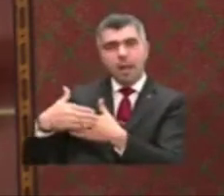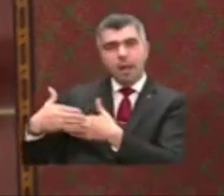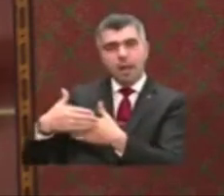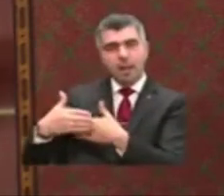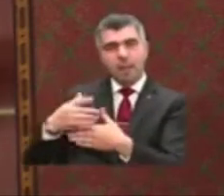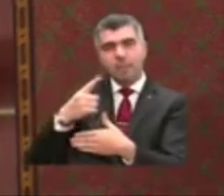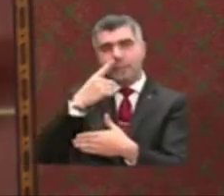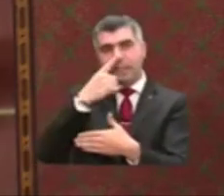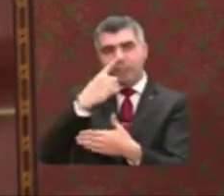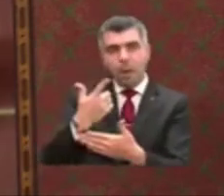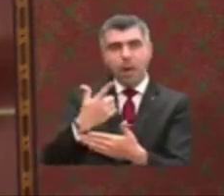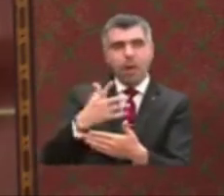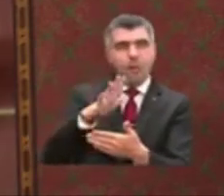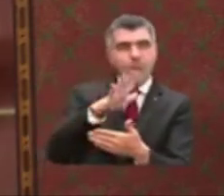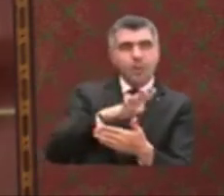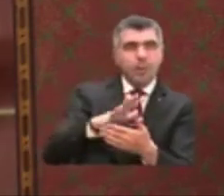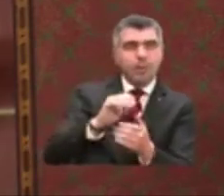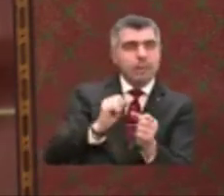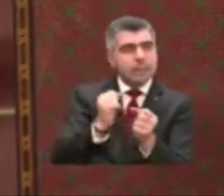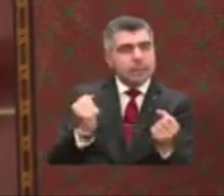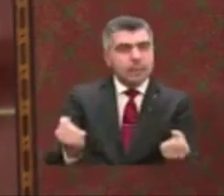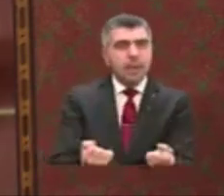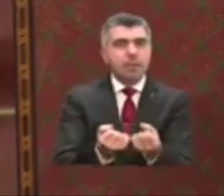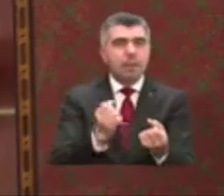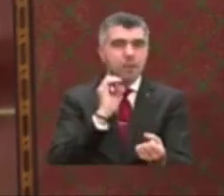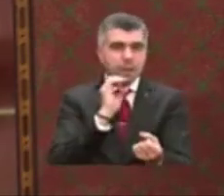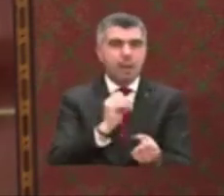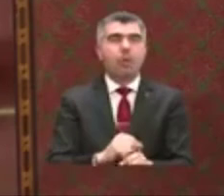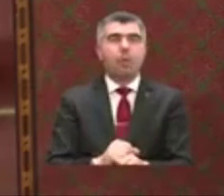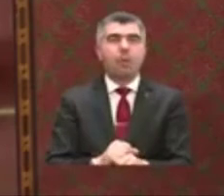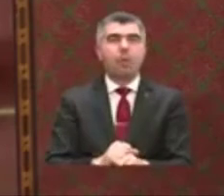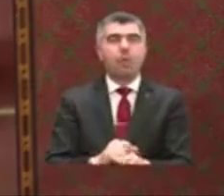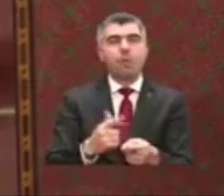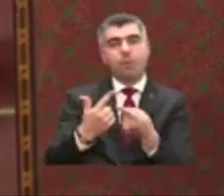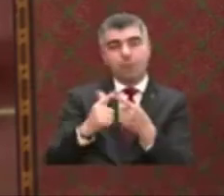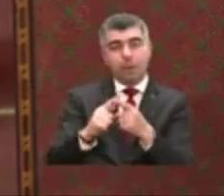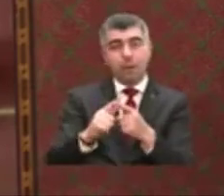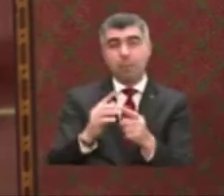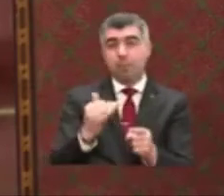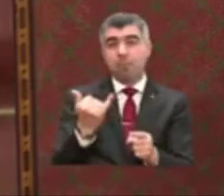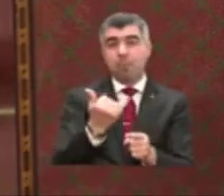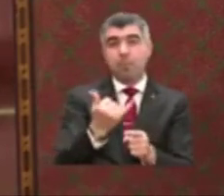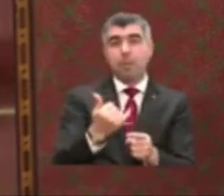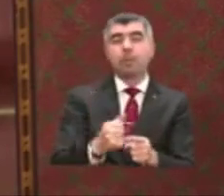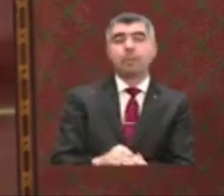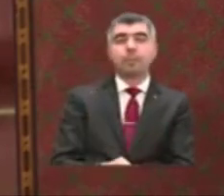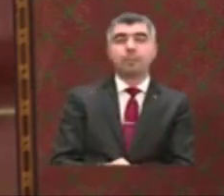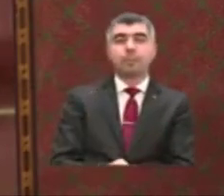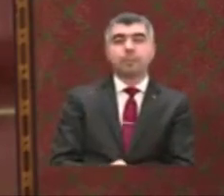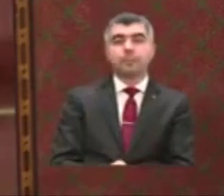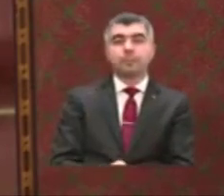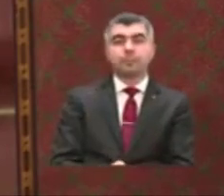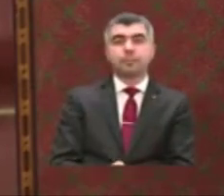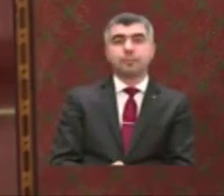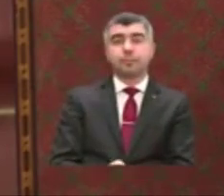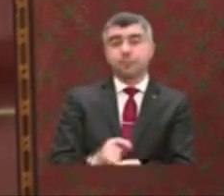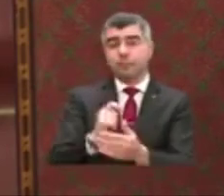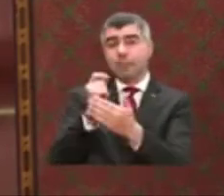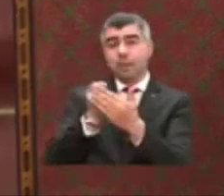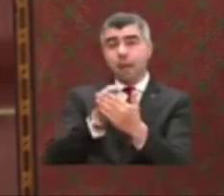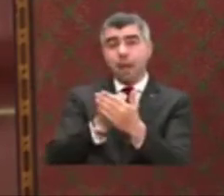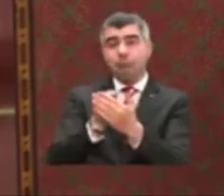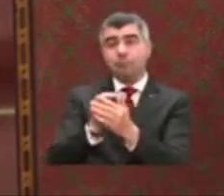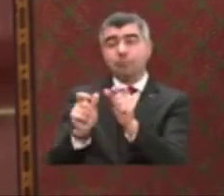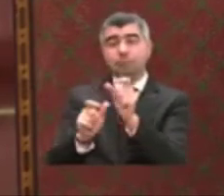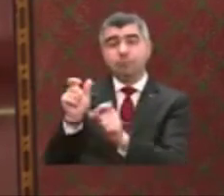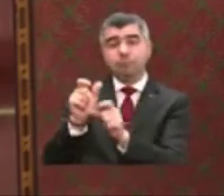الدفعة قوية من أجل التنمية المندمجة. وبالتالي يمكن نأكد لكم بأن كاين العديد من طلبات الاستثمار في